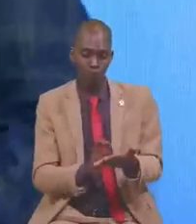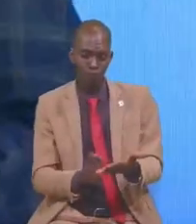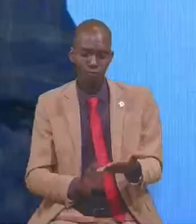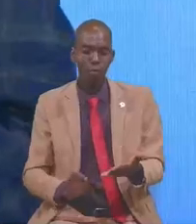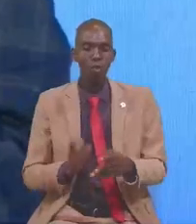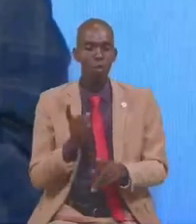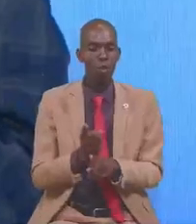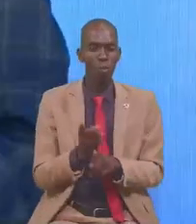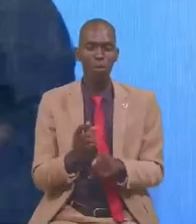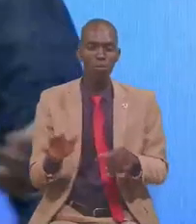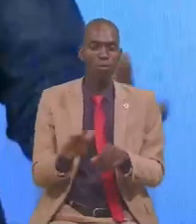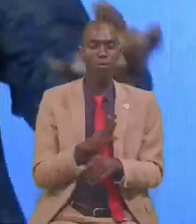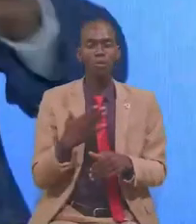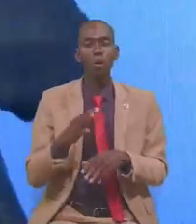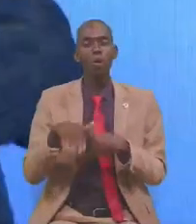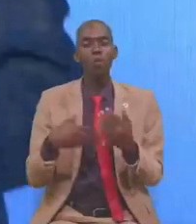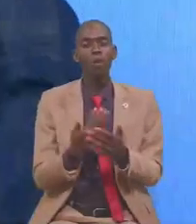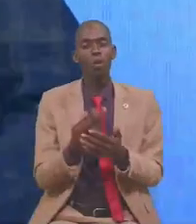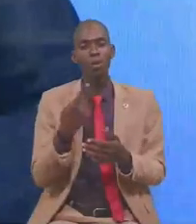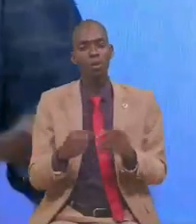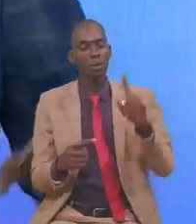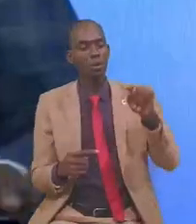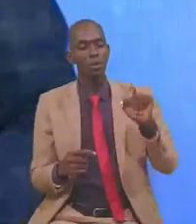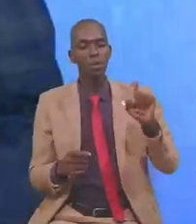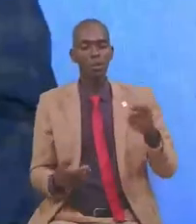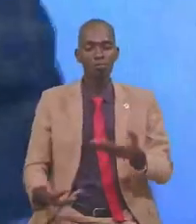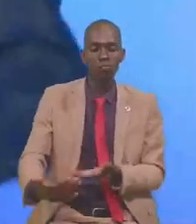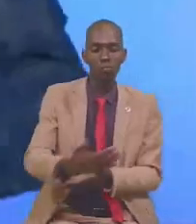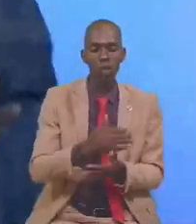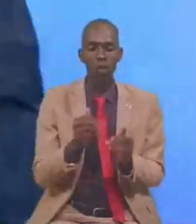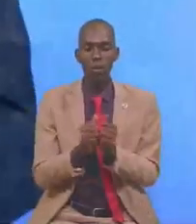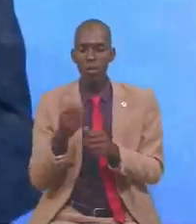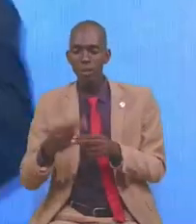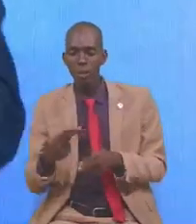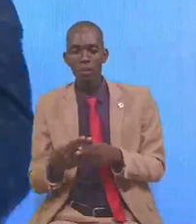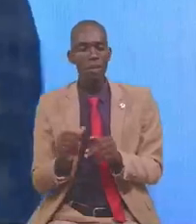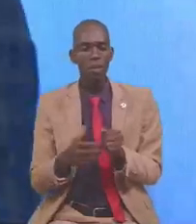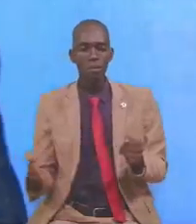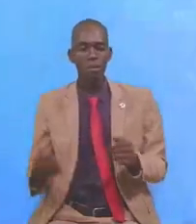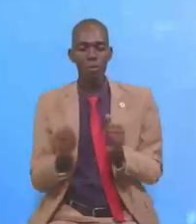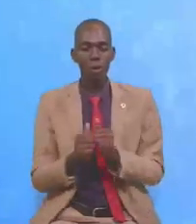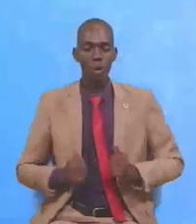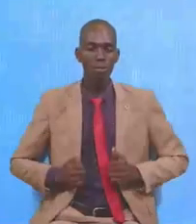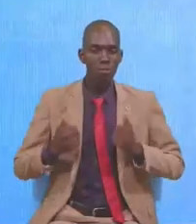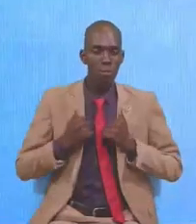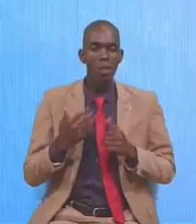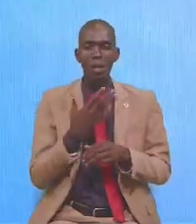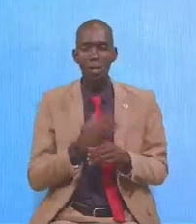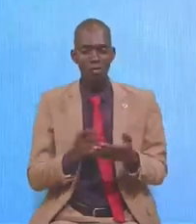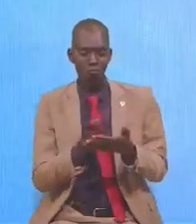les détails des impôts, de la collection des noms et les adresses. Et